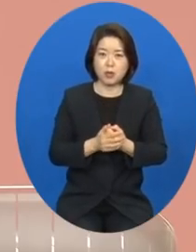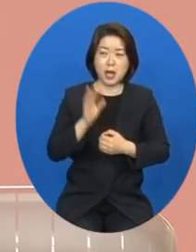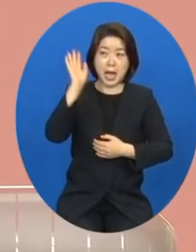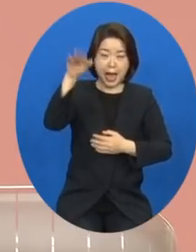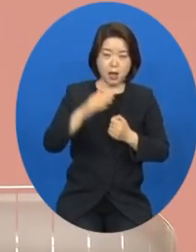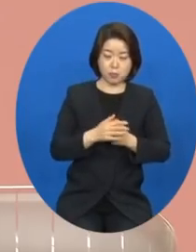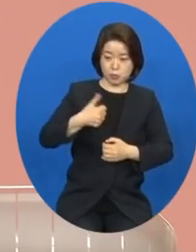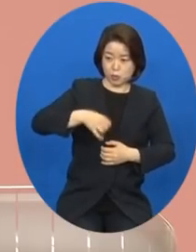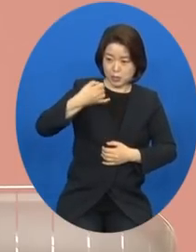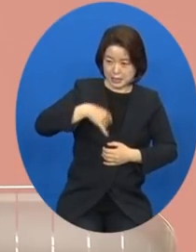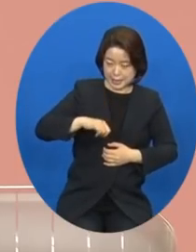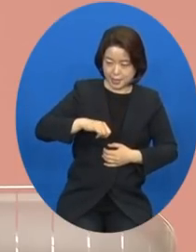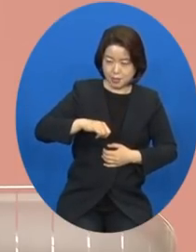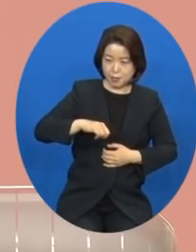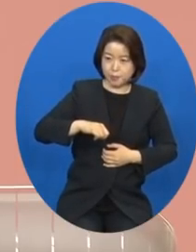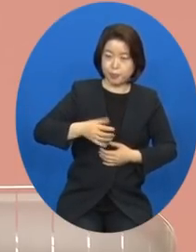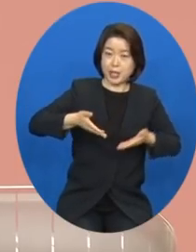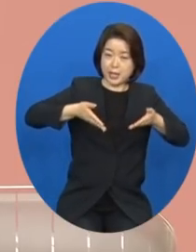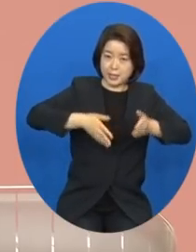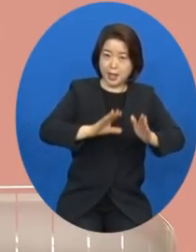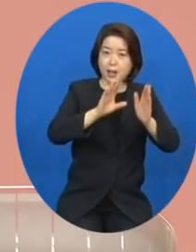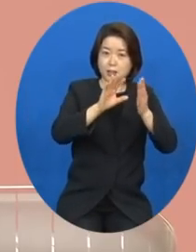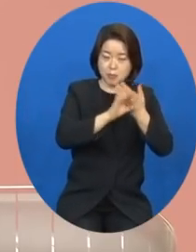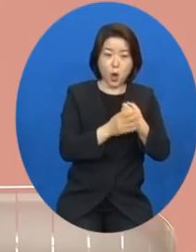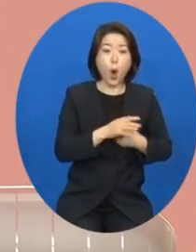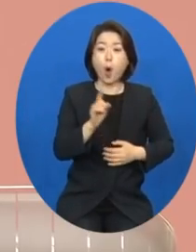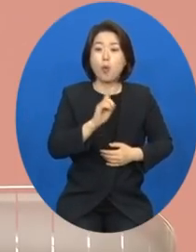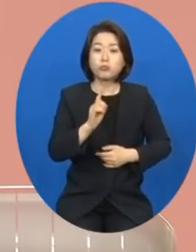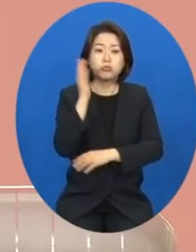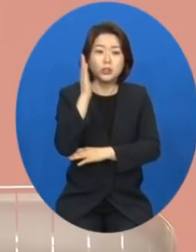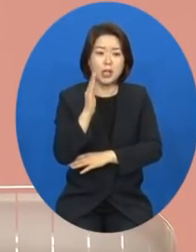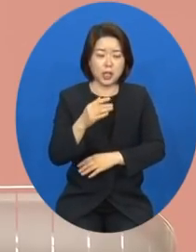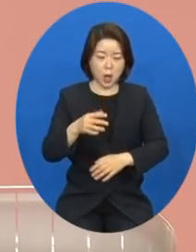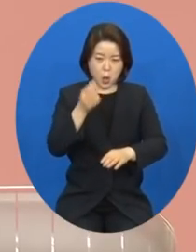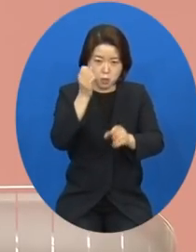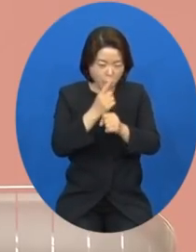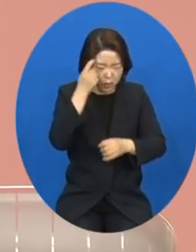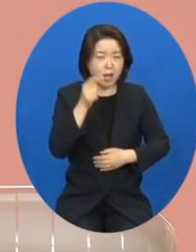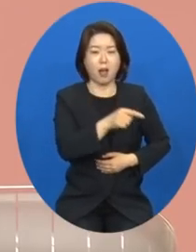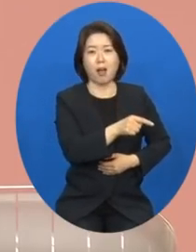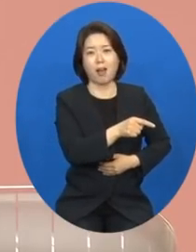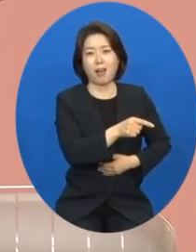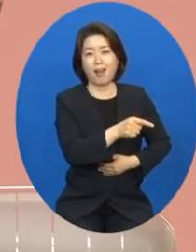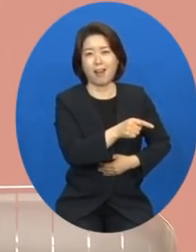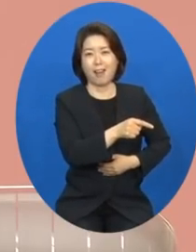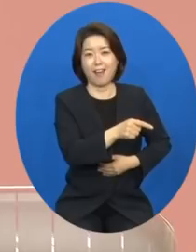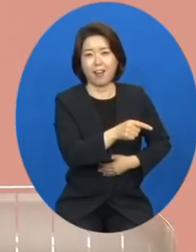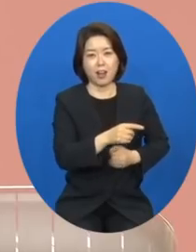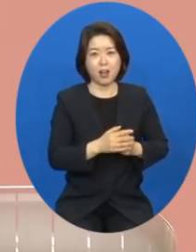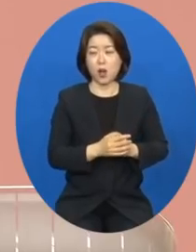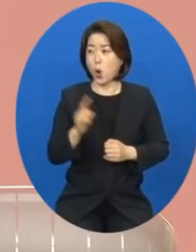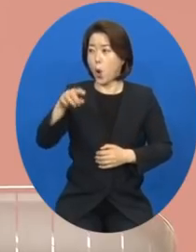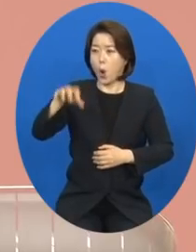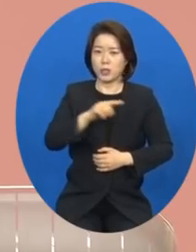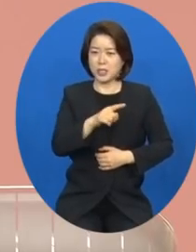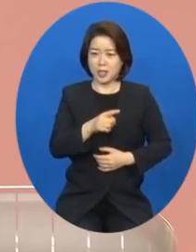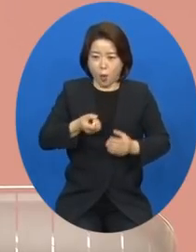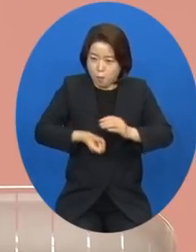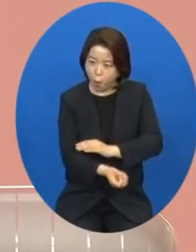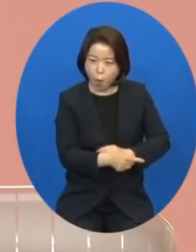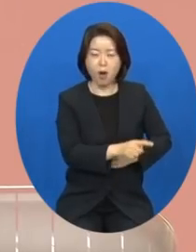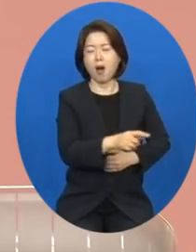이런 이야기를 해 준답니다 자기가 자녀를 낳아서 무슨 얘기를 해줄까 지 벌써 생각하고 있어야 있는 어디서 이런 애가 나왔는지